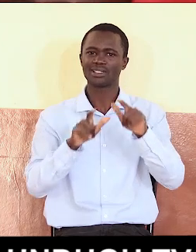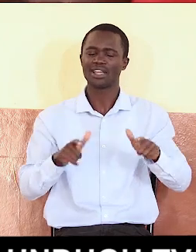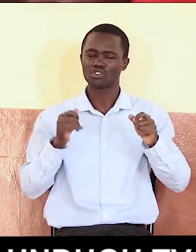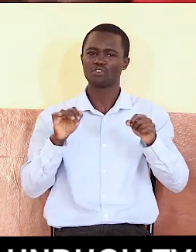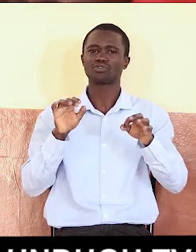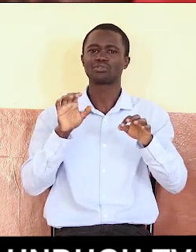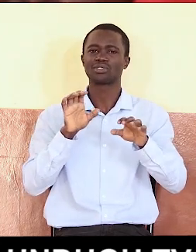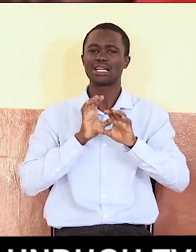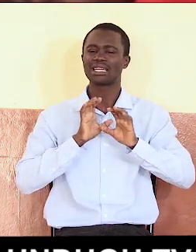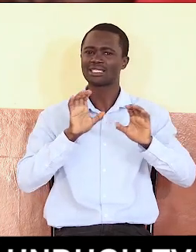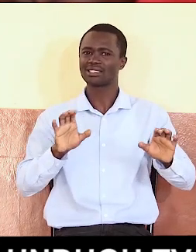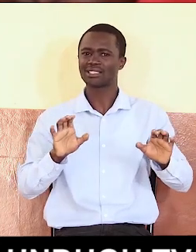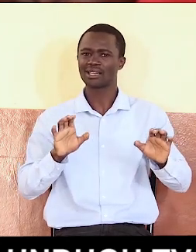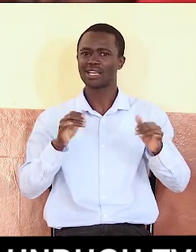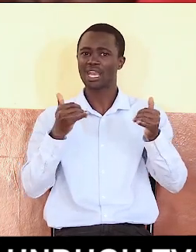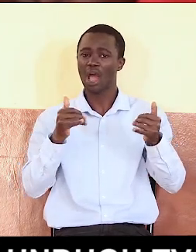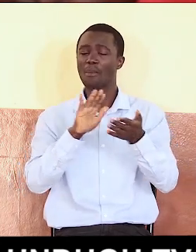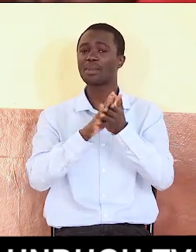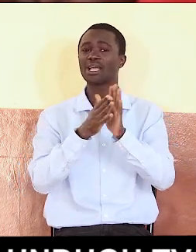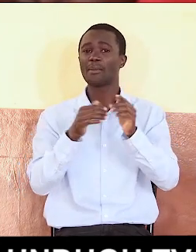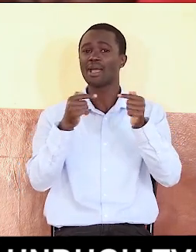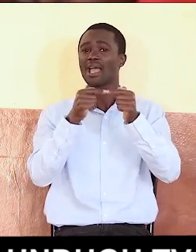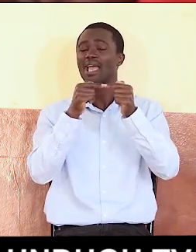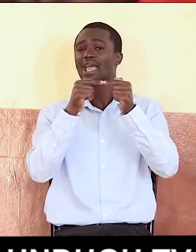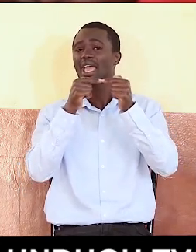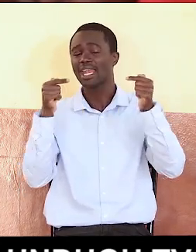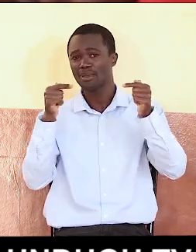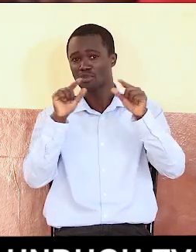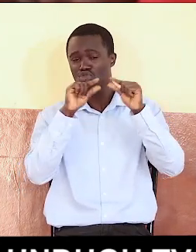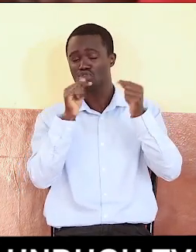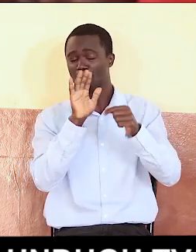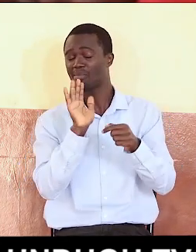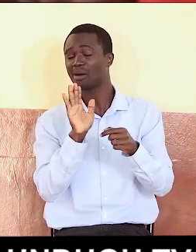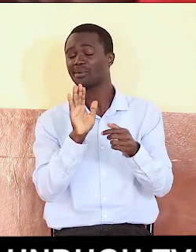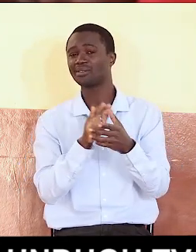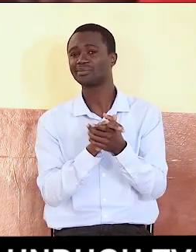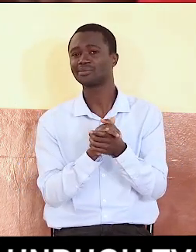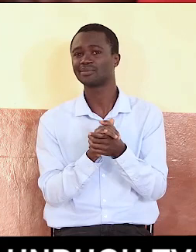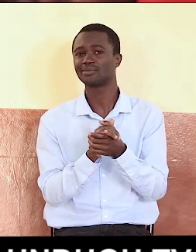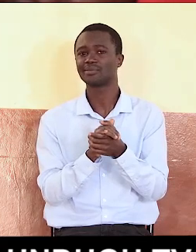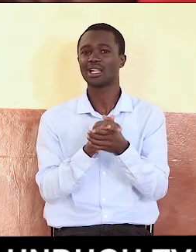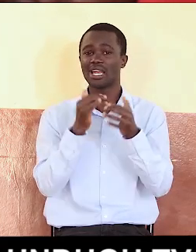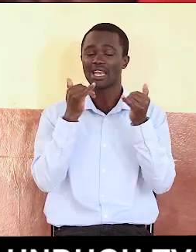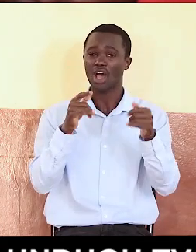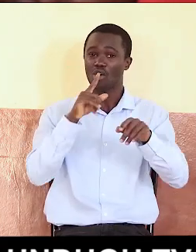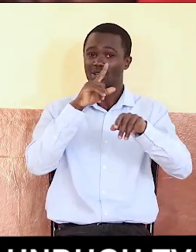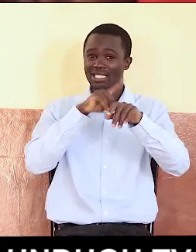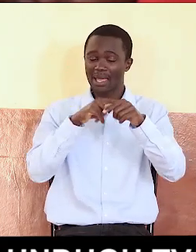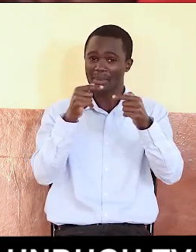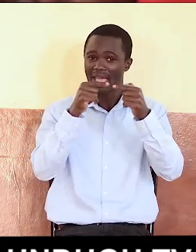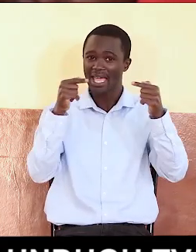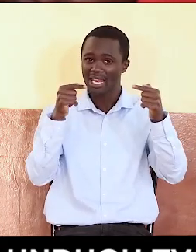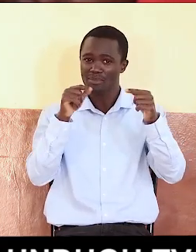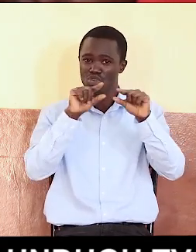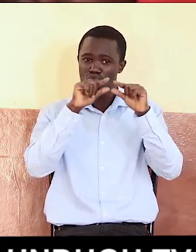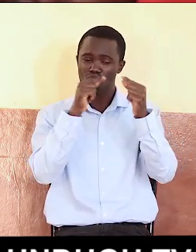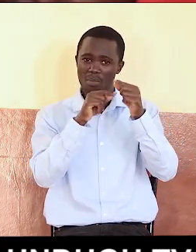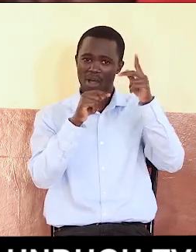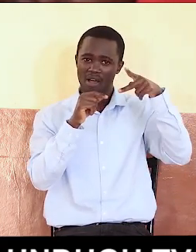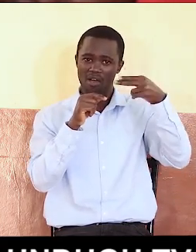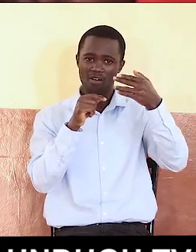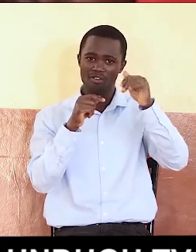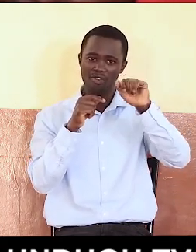yeye atakuwa adui wao. Lakini akiwa adui wao, Yesu anamwambia ya kwamba